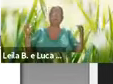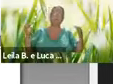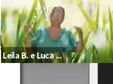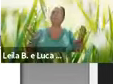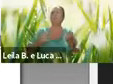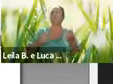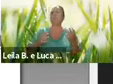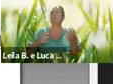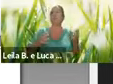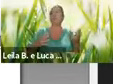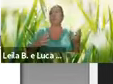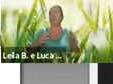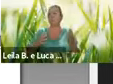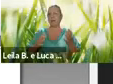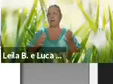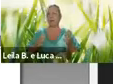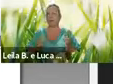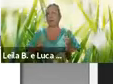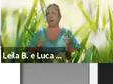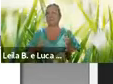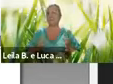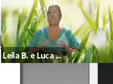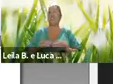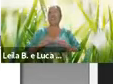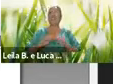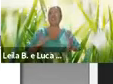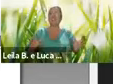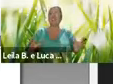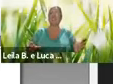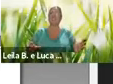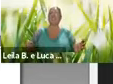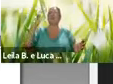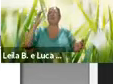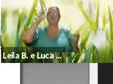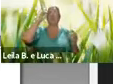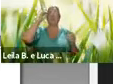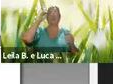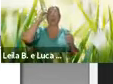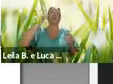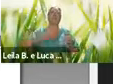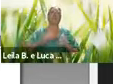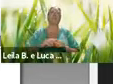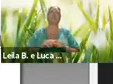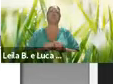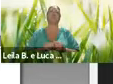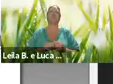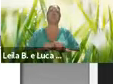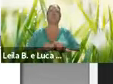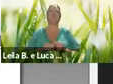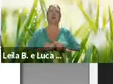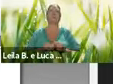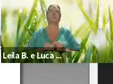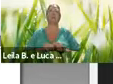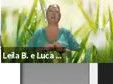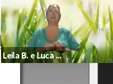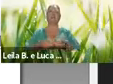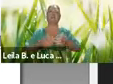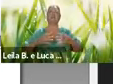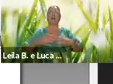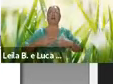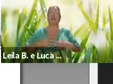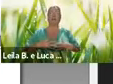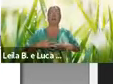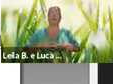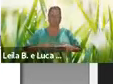lui, ma un minimo che poteva avere era la pelle d'oca. No? Questa ondata di forza poggiava sul